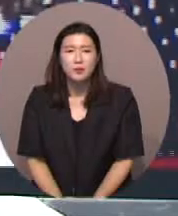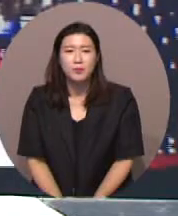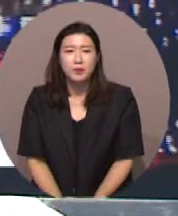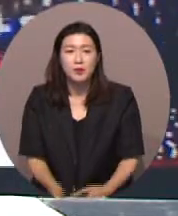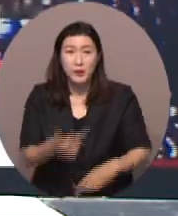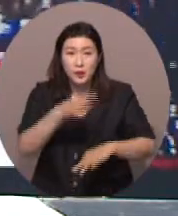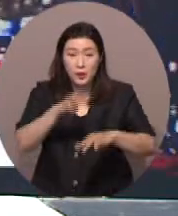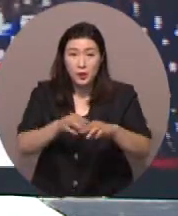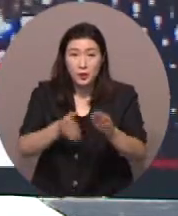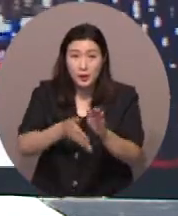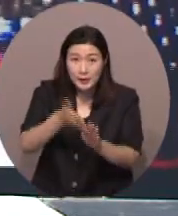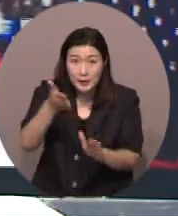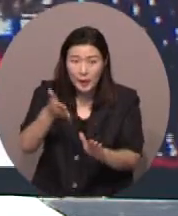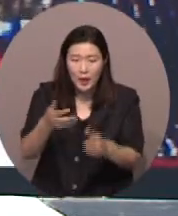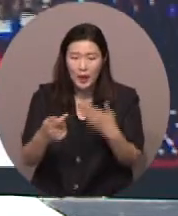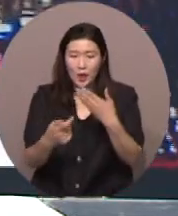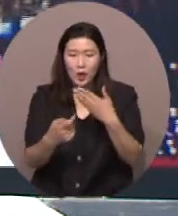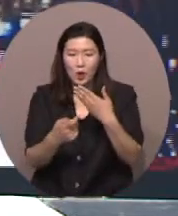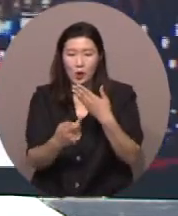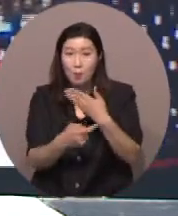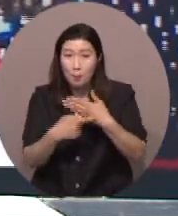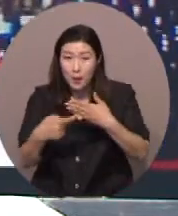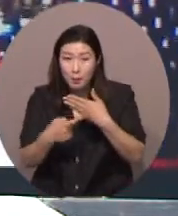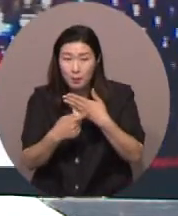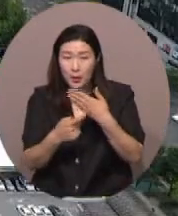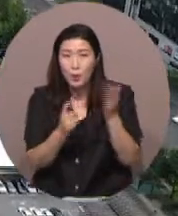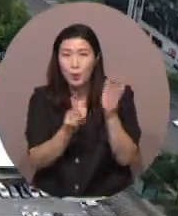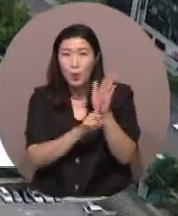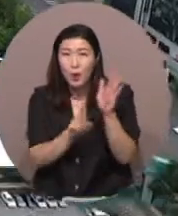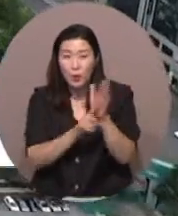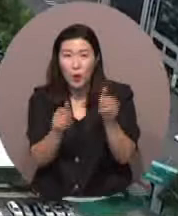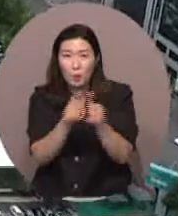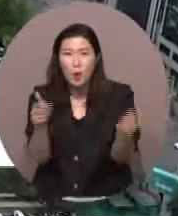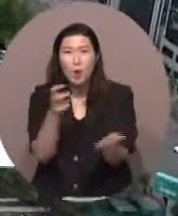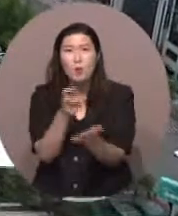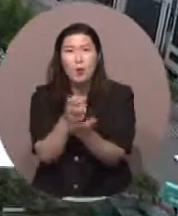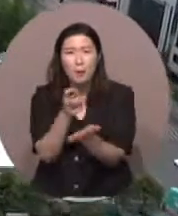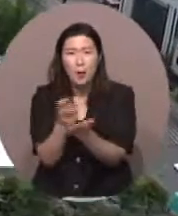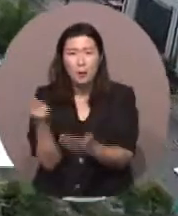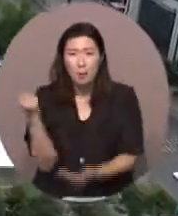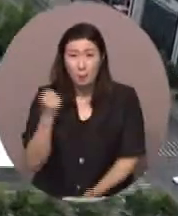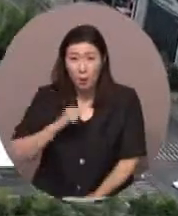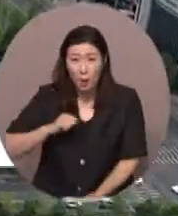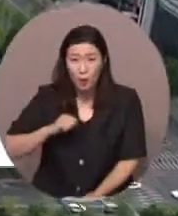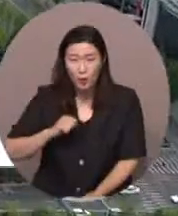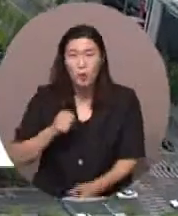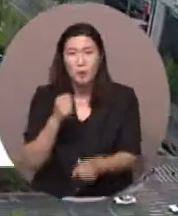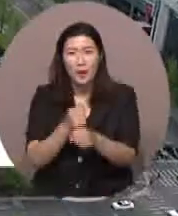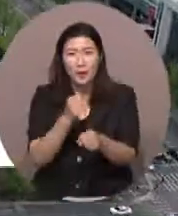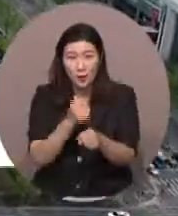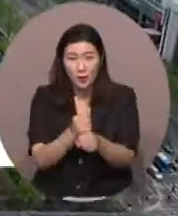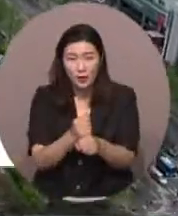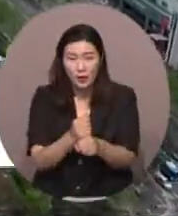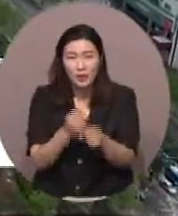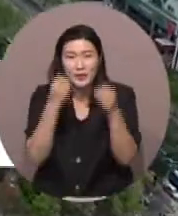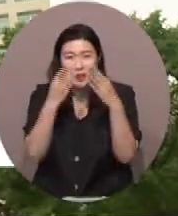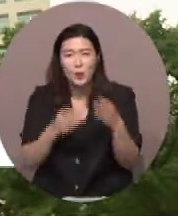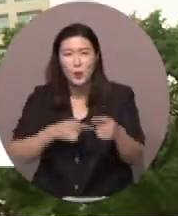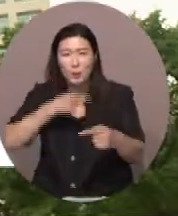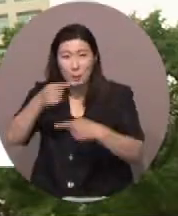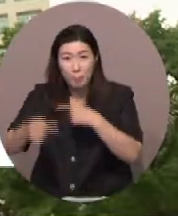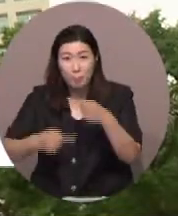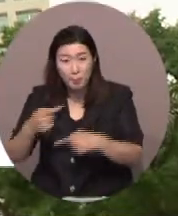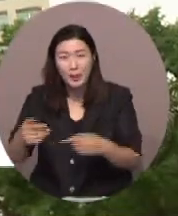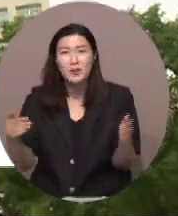개전 씨가 오게 광고물에 대한 조례를 어기고 바탕 전체가 붉은색으로 표시된 시 전구 현판 에 제작했다 가 뒤늦게